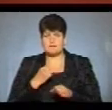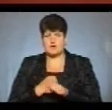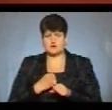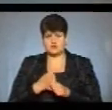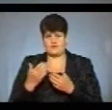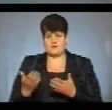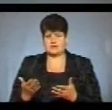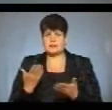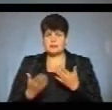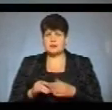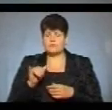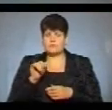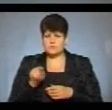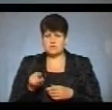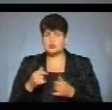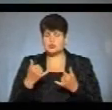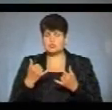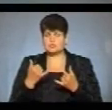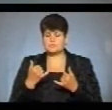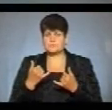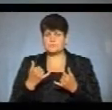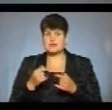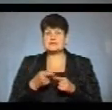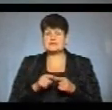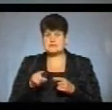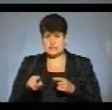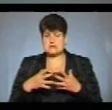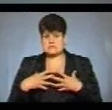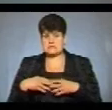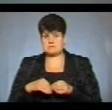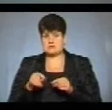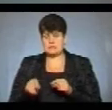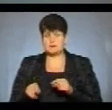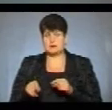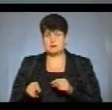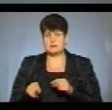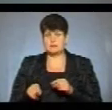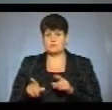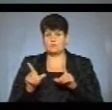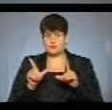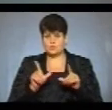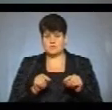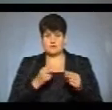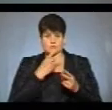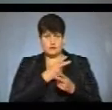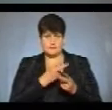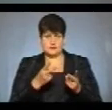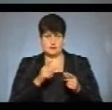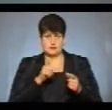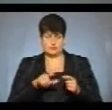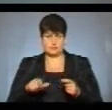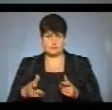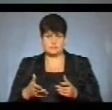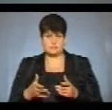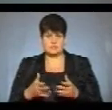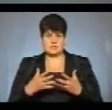вони, якби вони у цьому, а стосовно цієї сім'ї, то ви поїдьте з тими людьми, подивіться. Це сім'я,